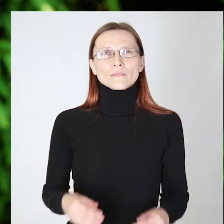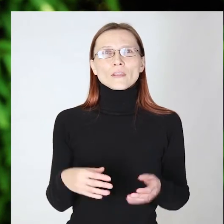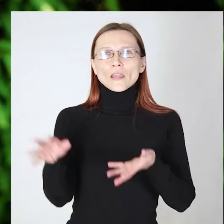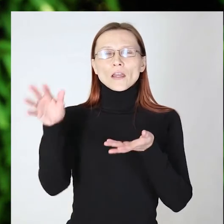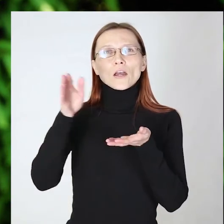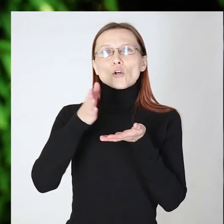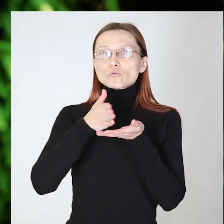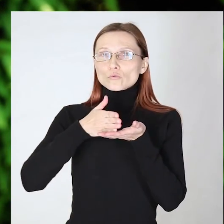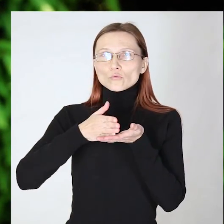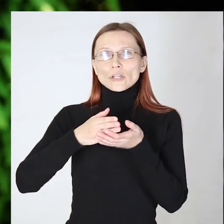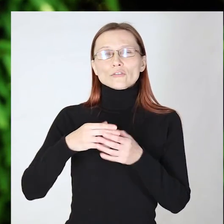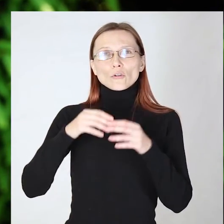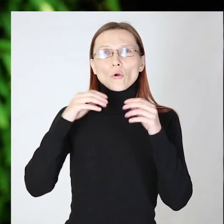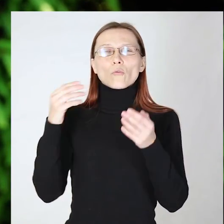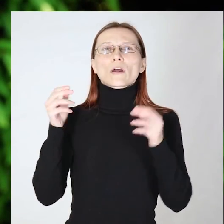Súčasťou vzdelávania,